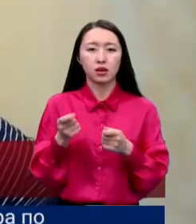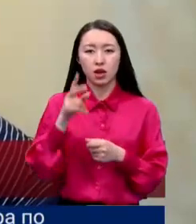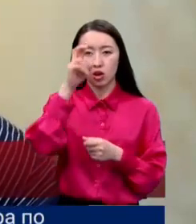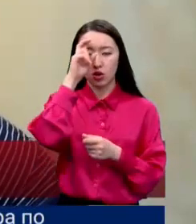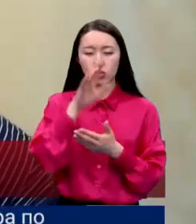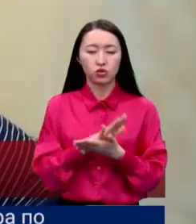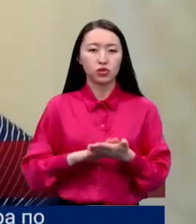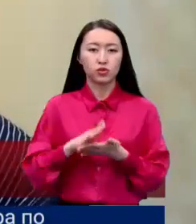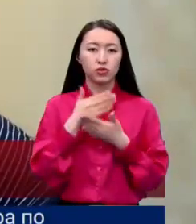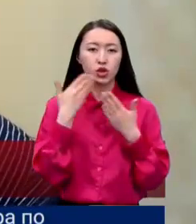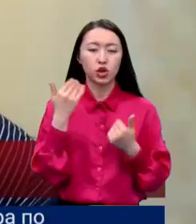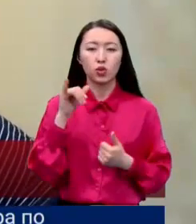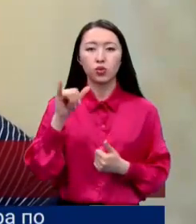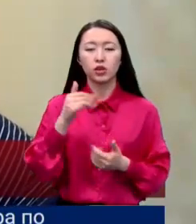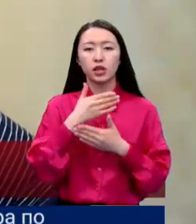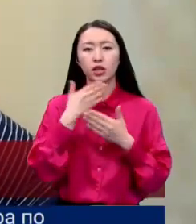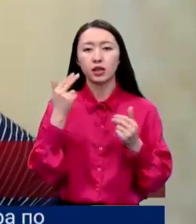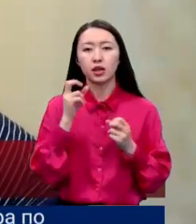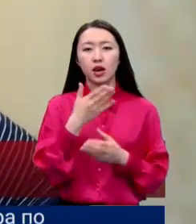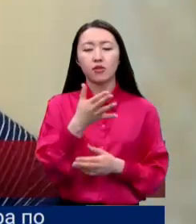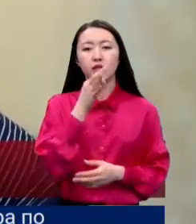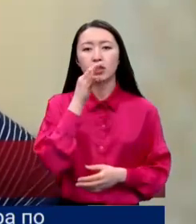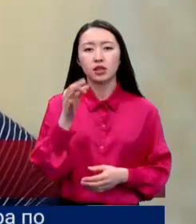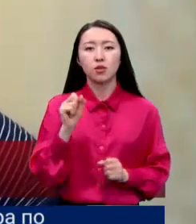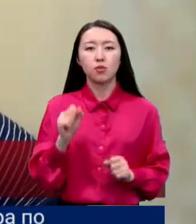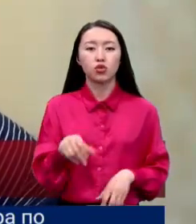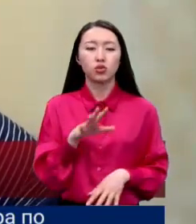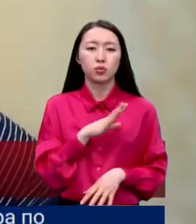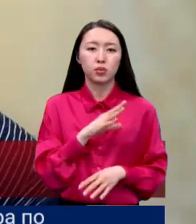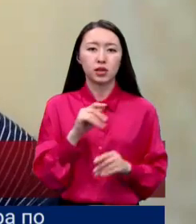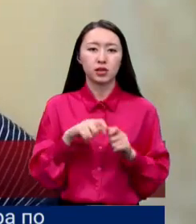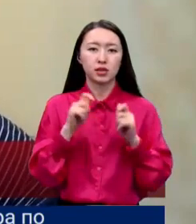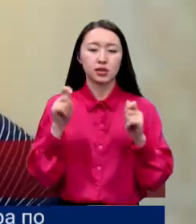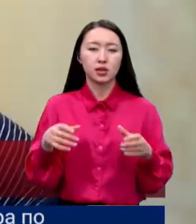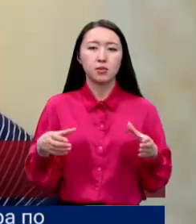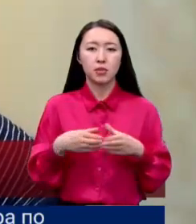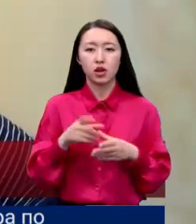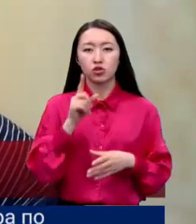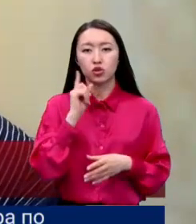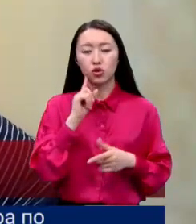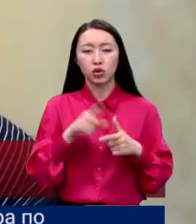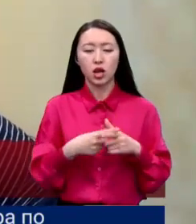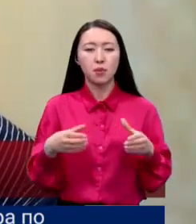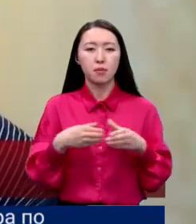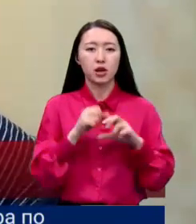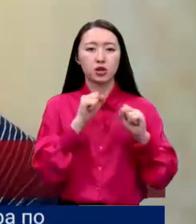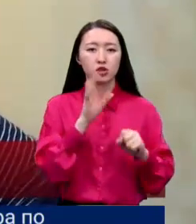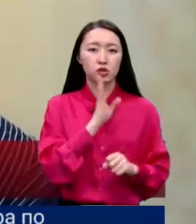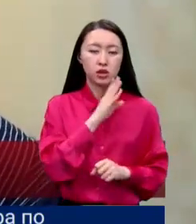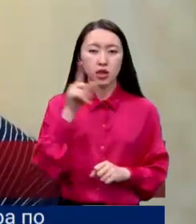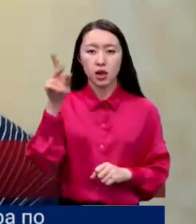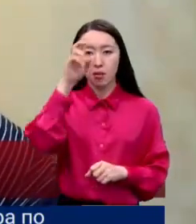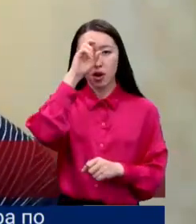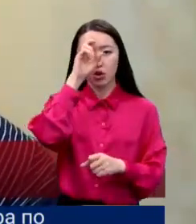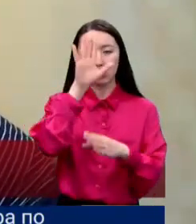государством. И у них нету, как вы сказали, может быть, нам создать партию зеленых или партию женщин. Там государство не указывает